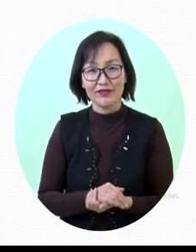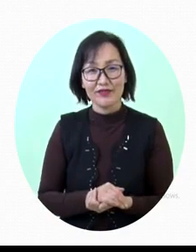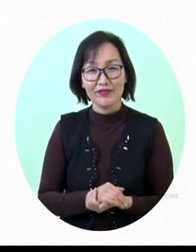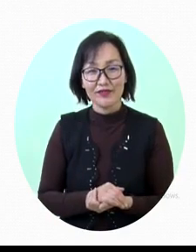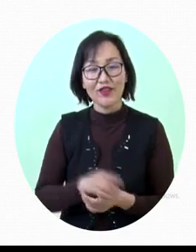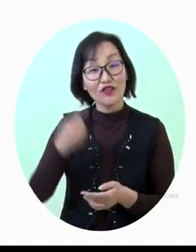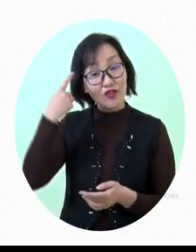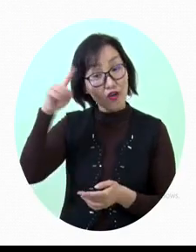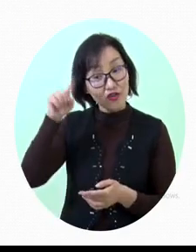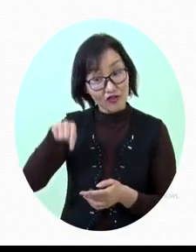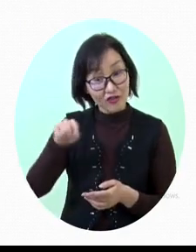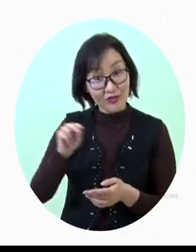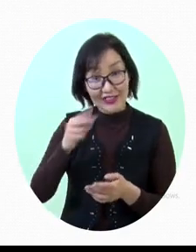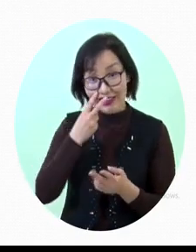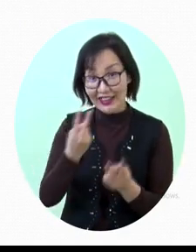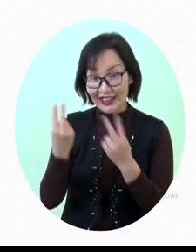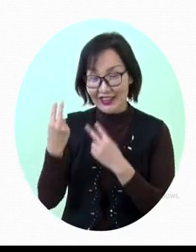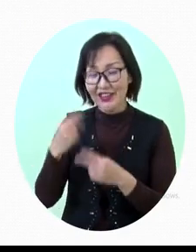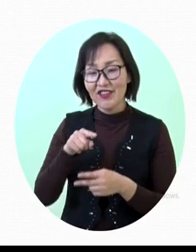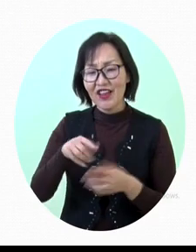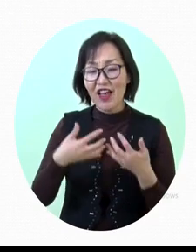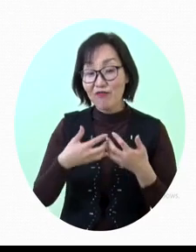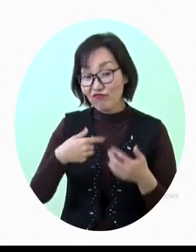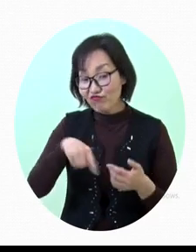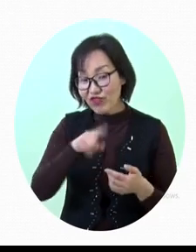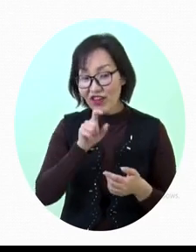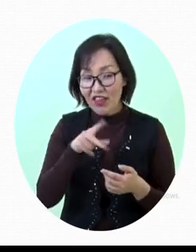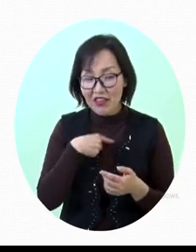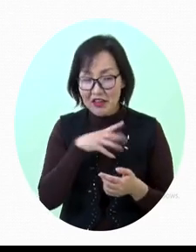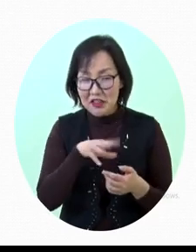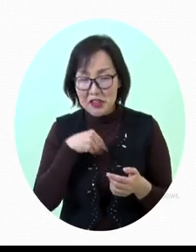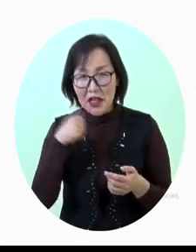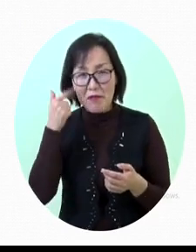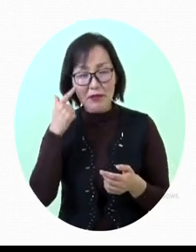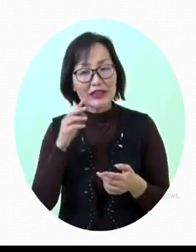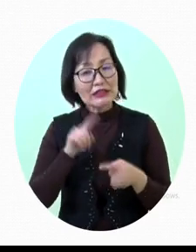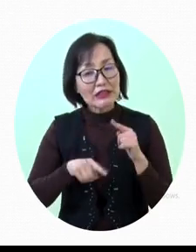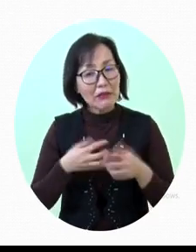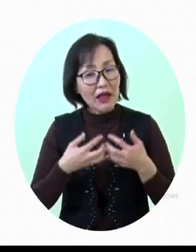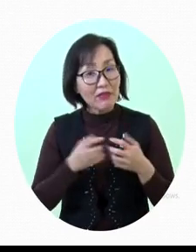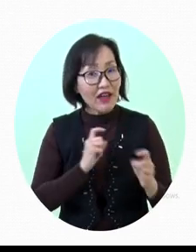30-аас 50 хүүхдэд зохиоч бичээд ирэх хүүхдүүд. Хэрв чи ямар нэг амтны хэл мэддэг